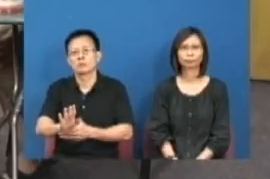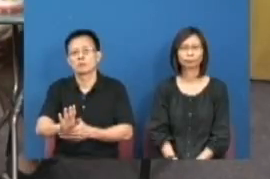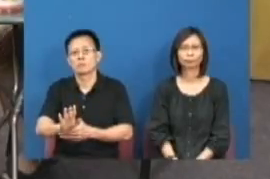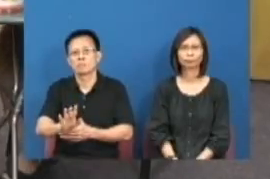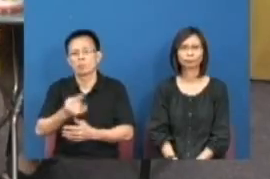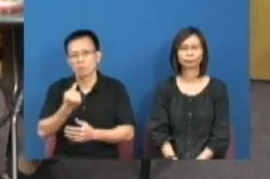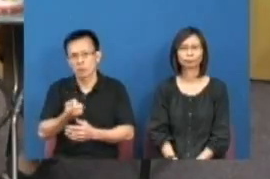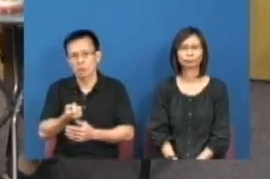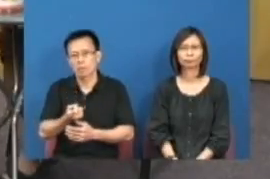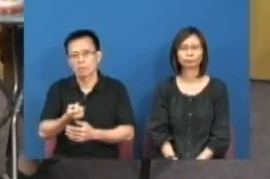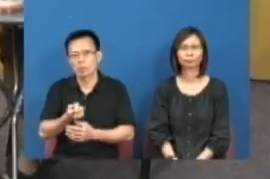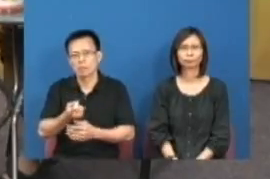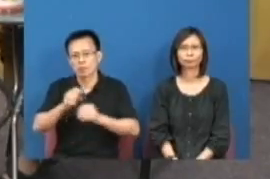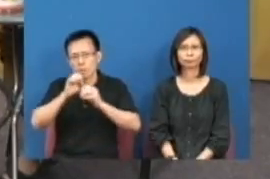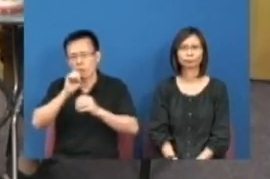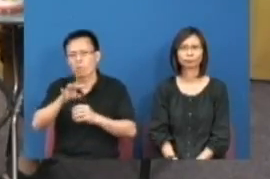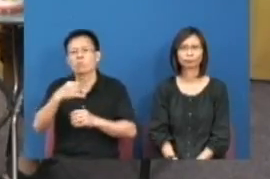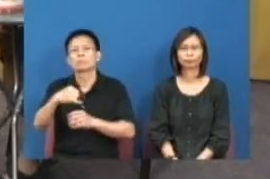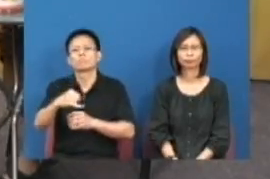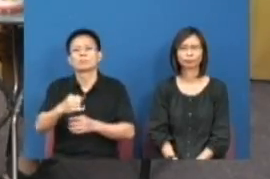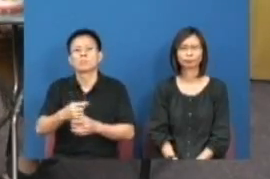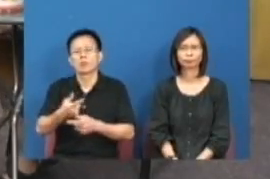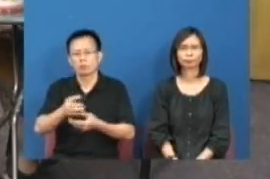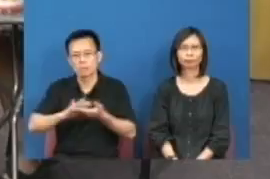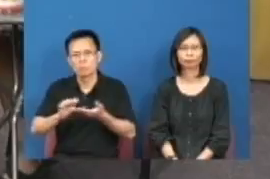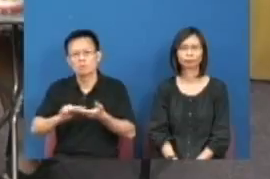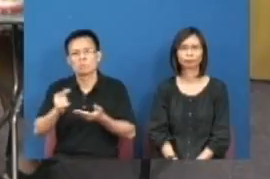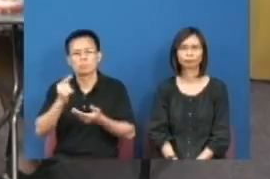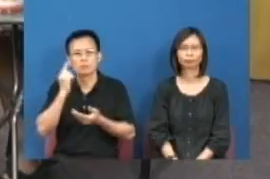好簡單咁樣去總結到出嚟嘅，係咪呢個好明顯係啊？